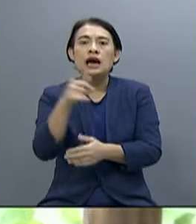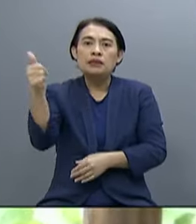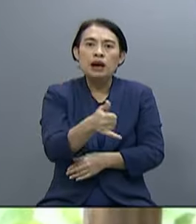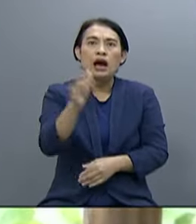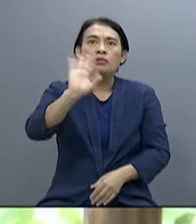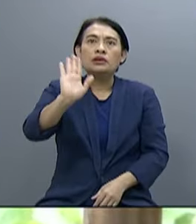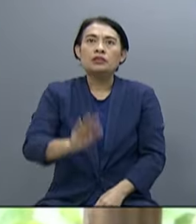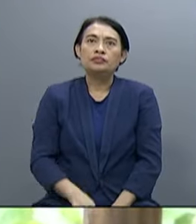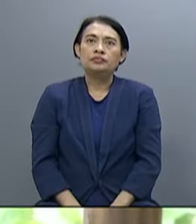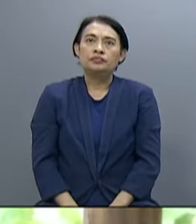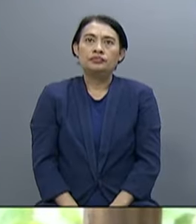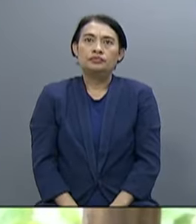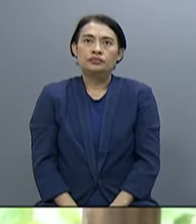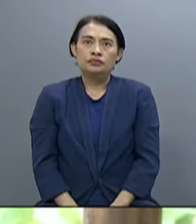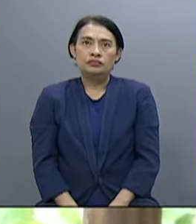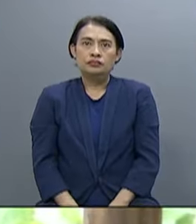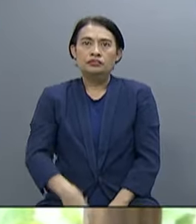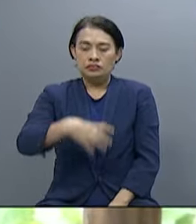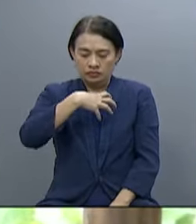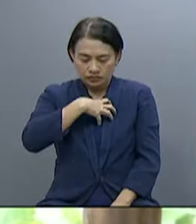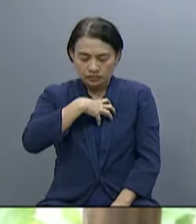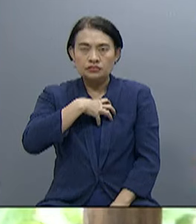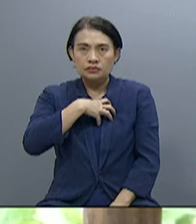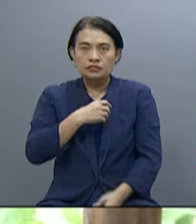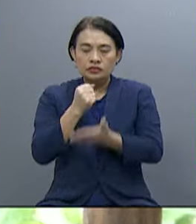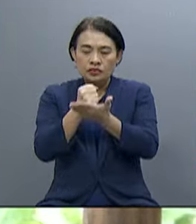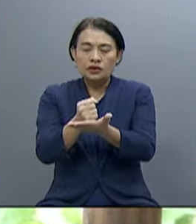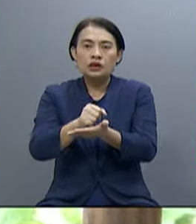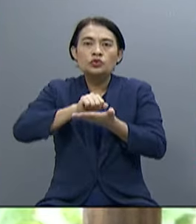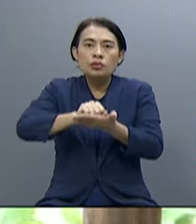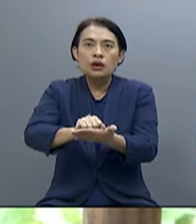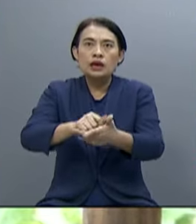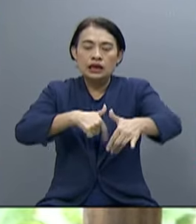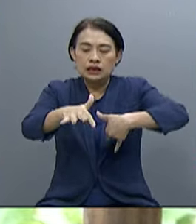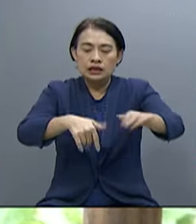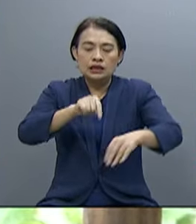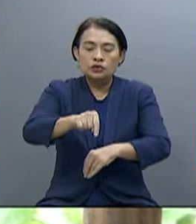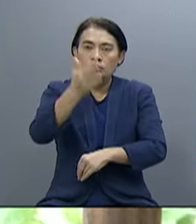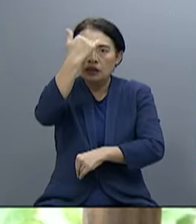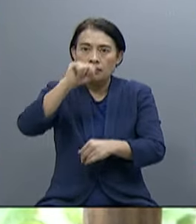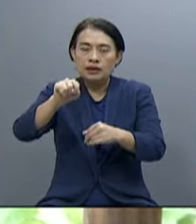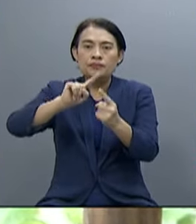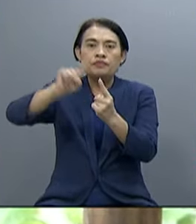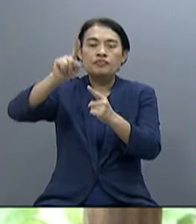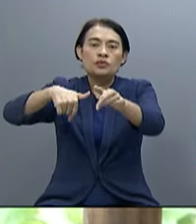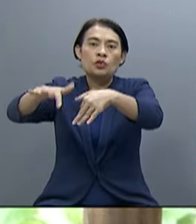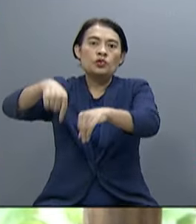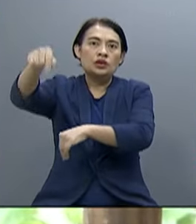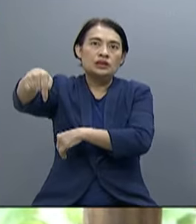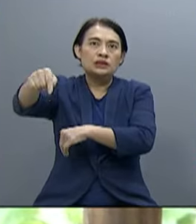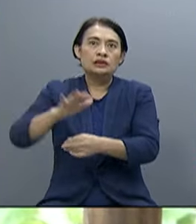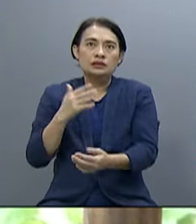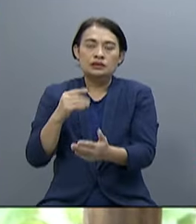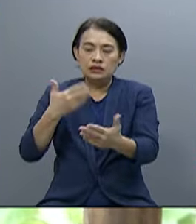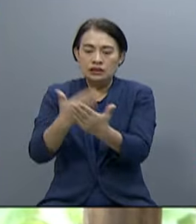ในความสะดวกในพื้นที ่จริงๆก็คืออยากให้มีการอำนวยความสะดวกในพื้นที่มากกว่าเพราะว่าหนึ่งก็คือชาวบ้านที่นี่บางคนแทบจะไม่มี